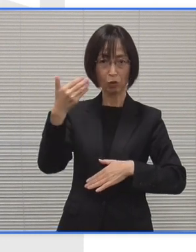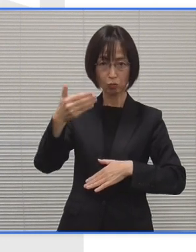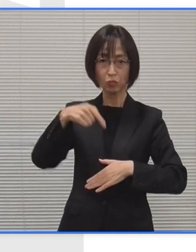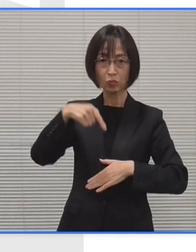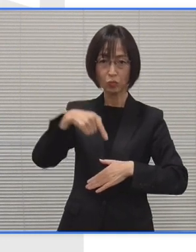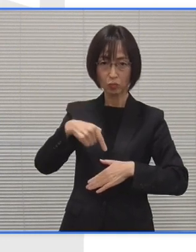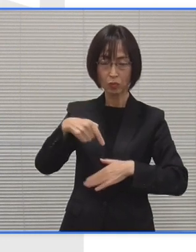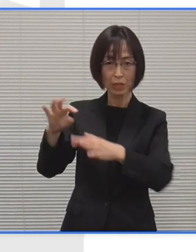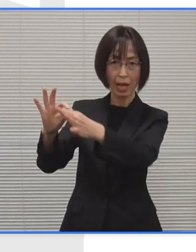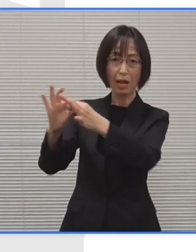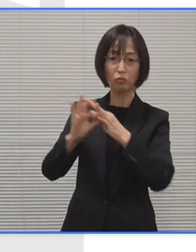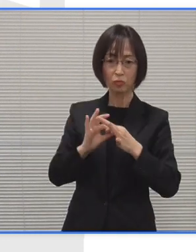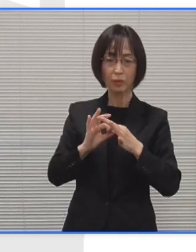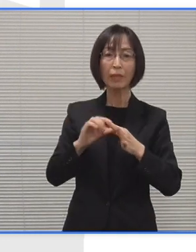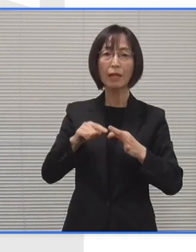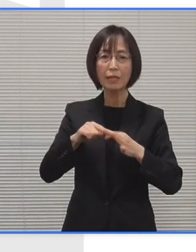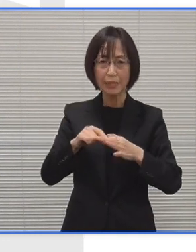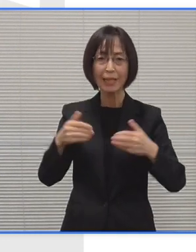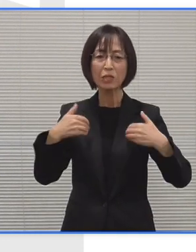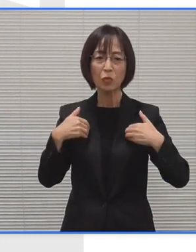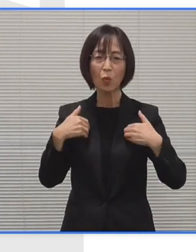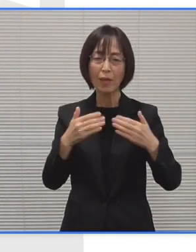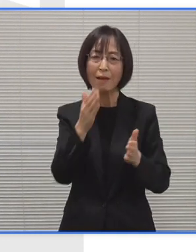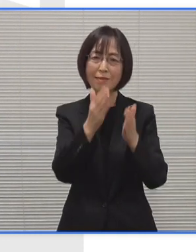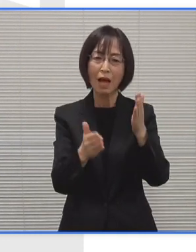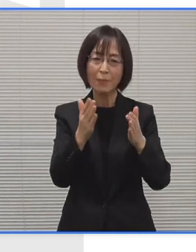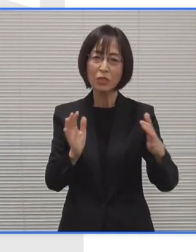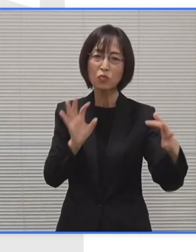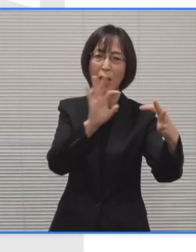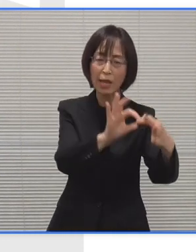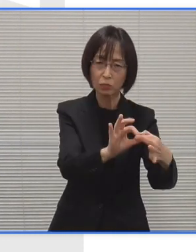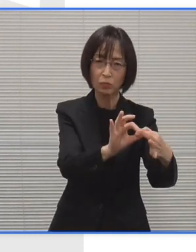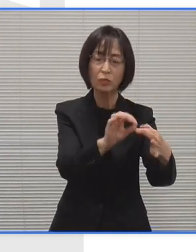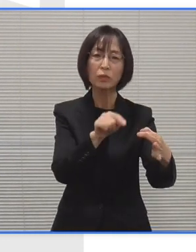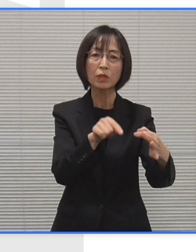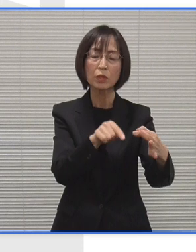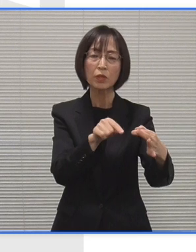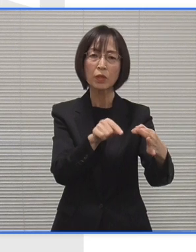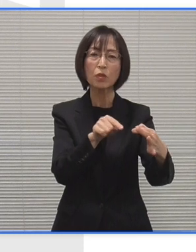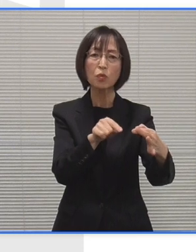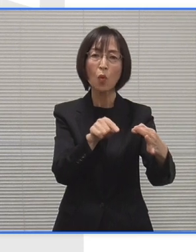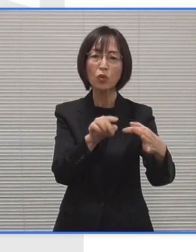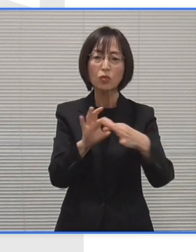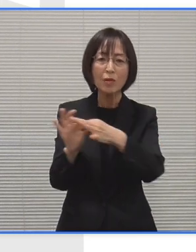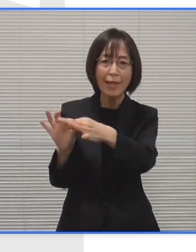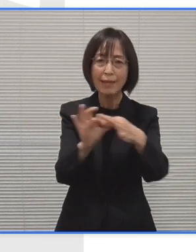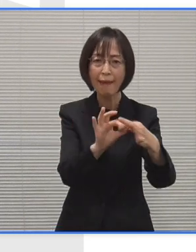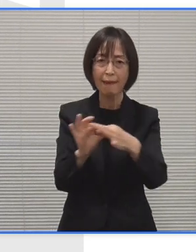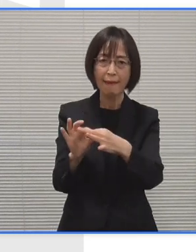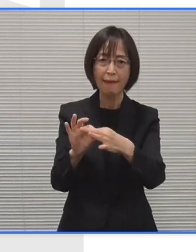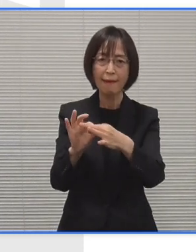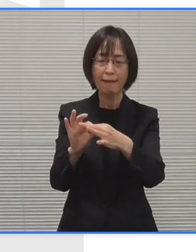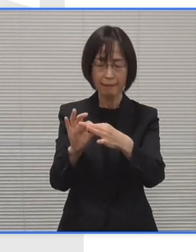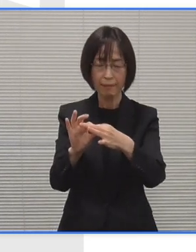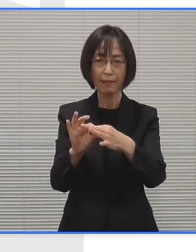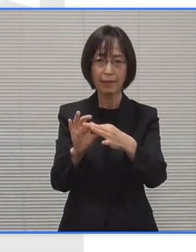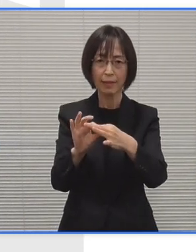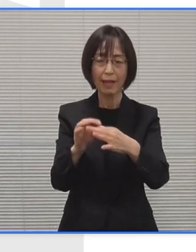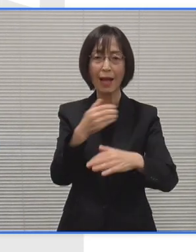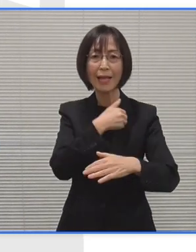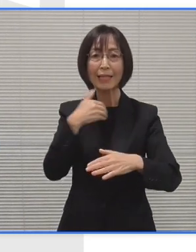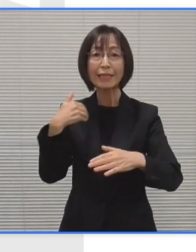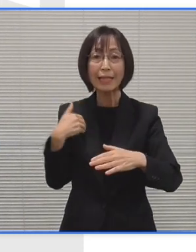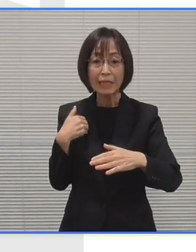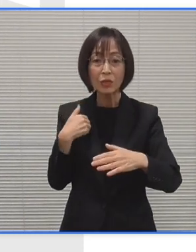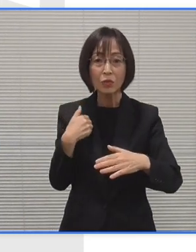ご一報いただいて必要なサービスにつなげていく、こうした連携をできるパートナー